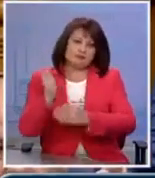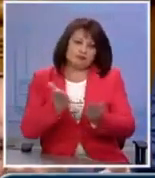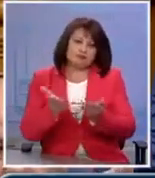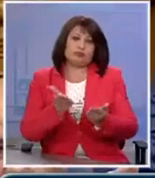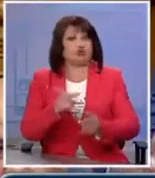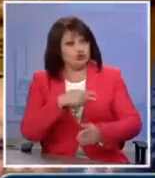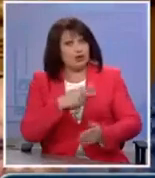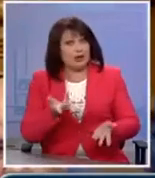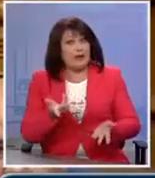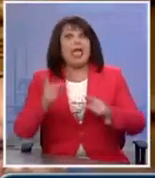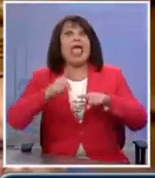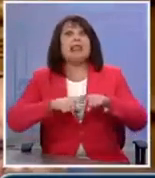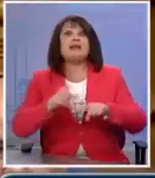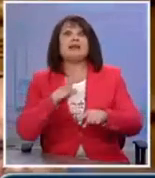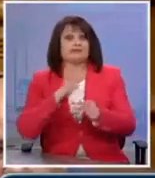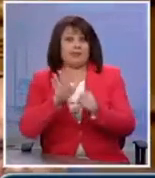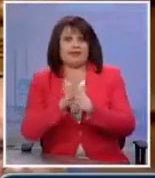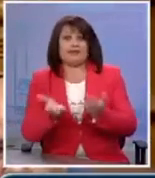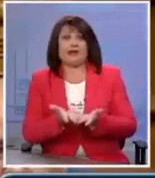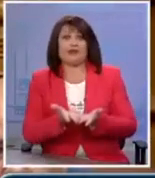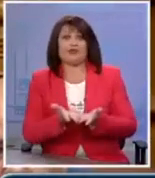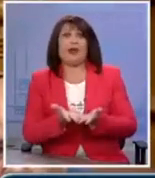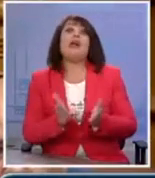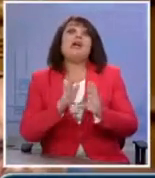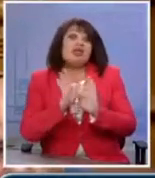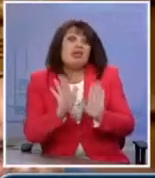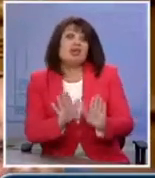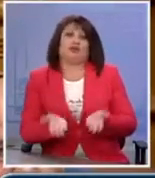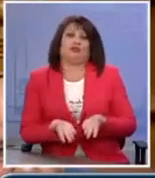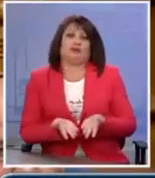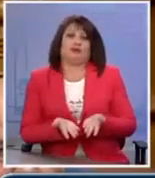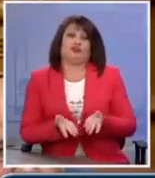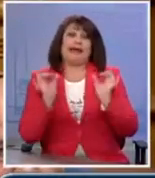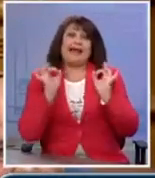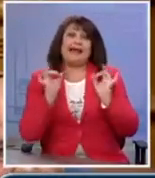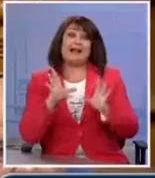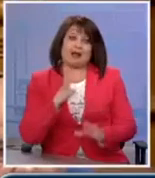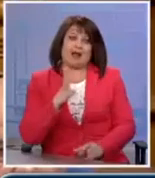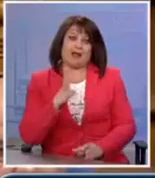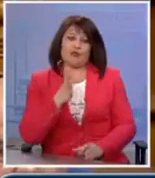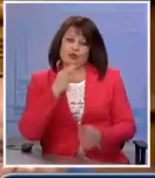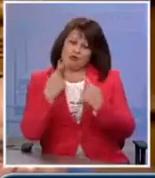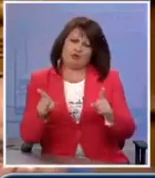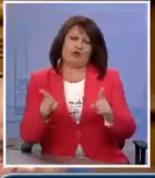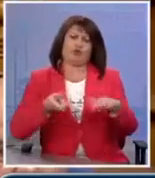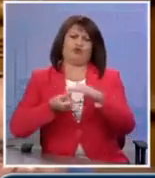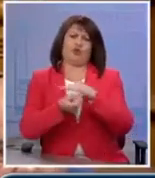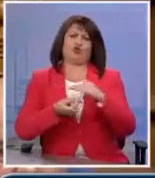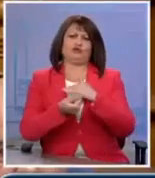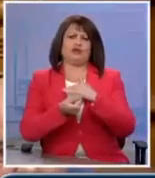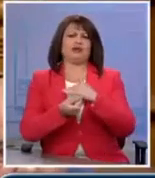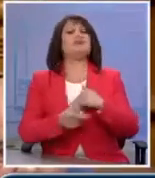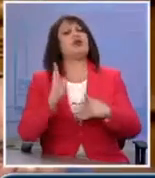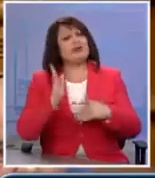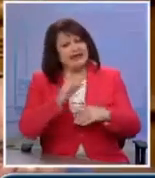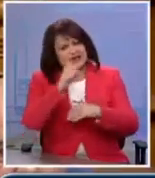ορθά τους Έλληνες πολίτες, δεν θα αφήσουμε κανέναν, επειδή είναι διαφορετικός, να στερηθεί της